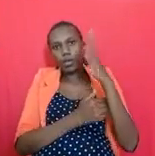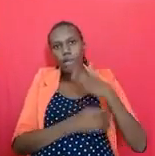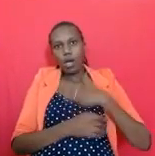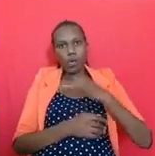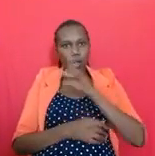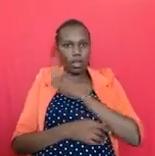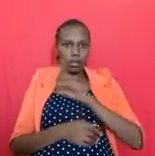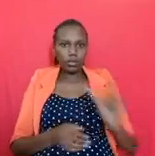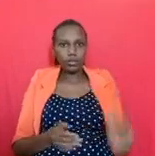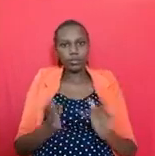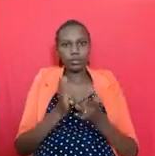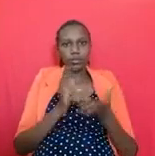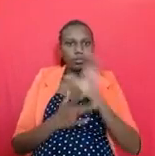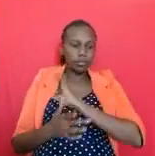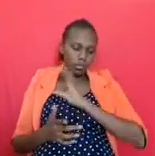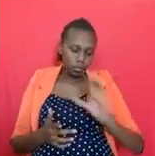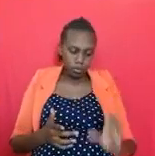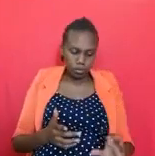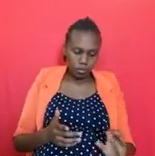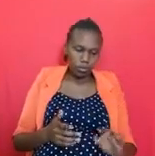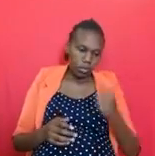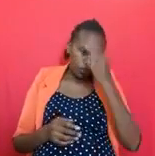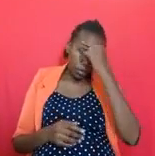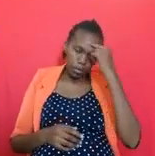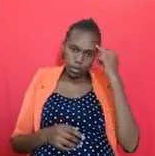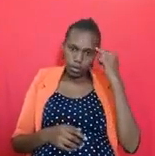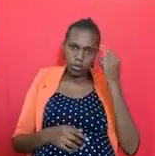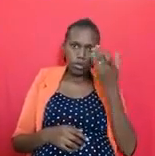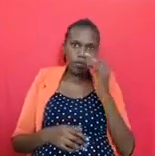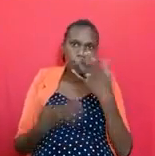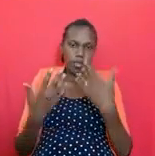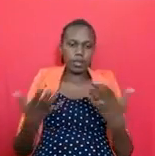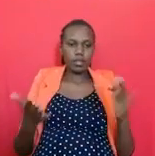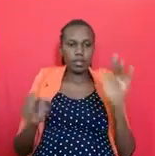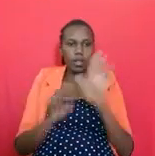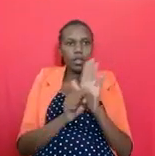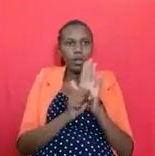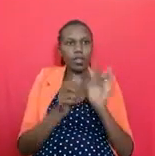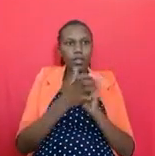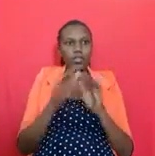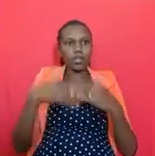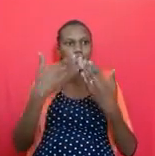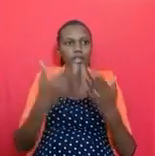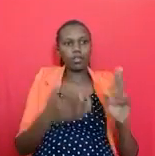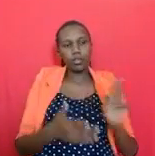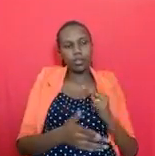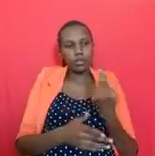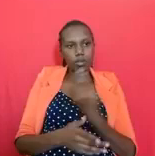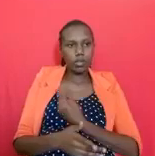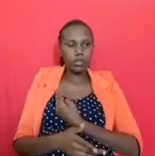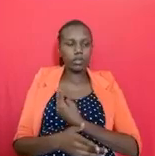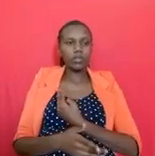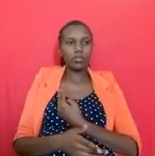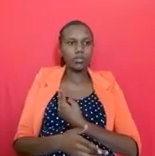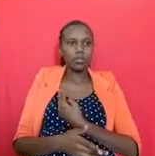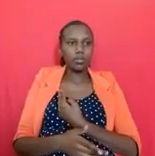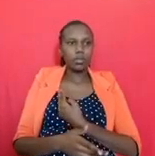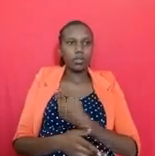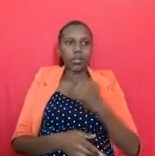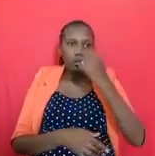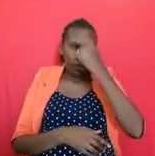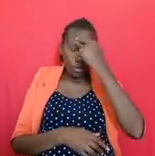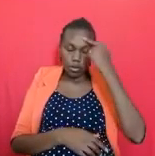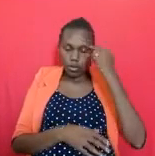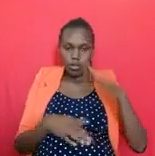ithe witu mwene hinya wothe ni tondu wa indo ici nyingi muno uheanite kuri andu aku na tondu